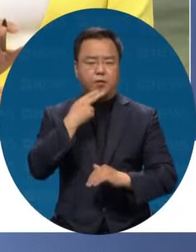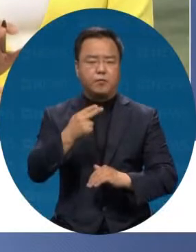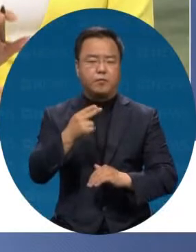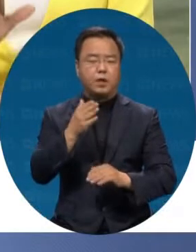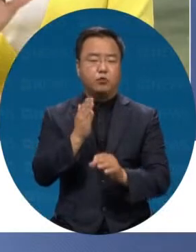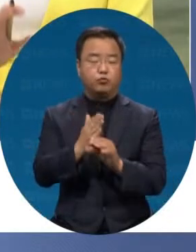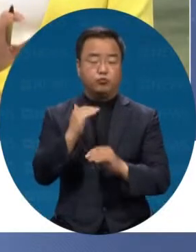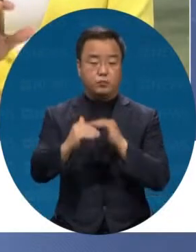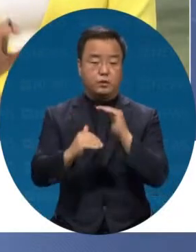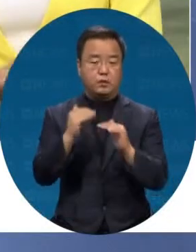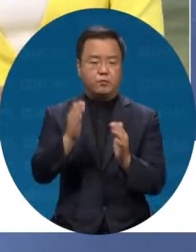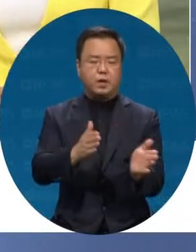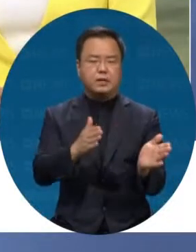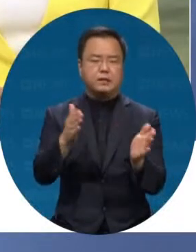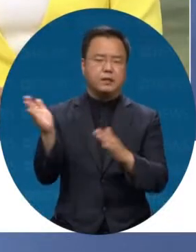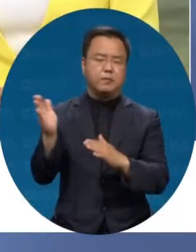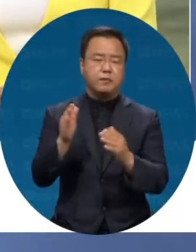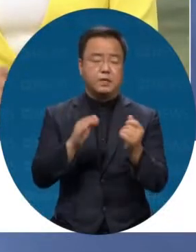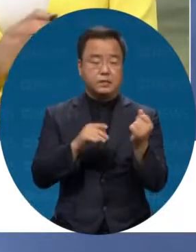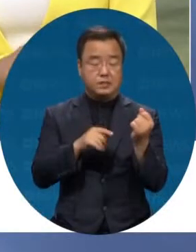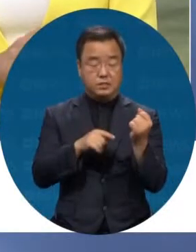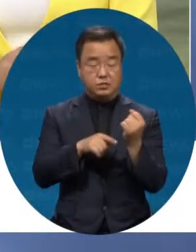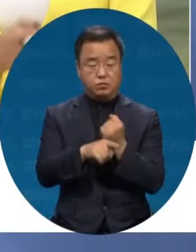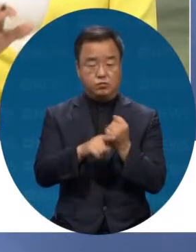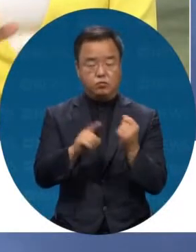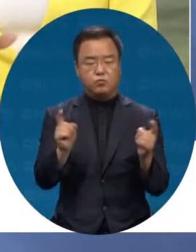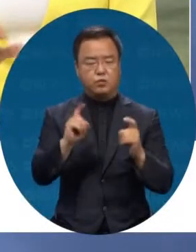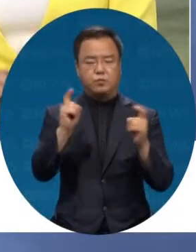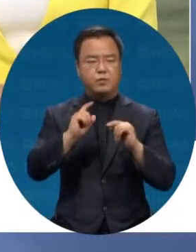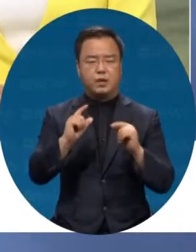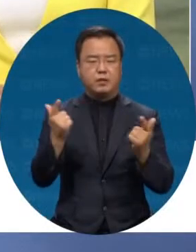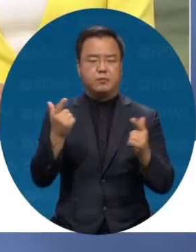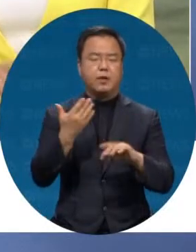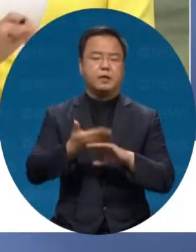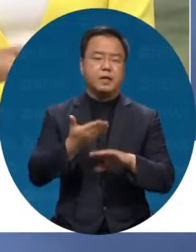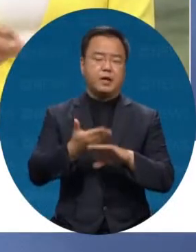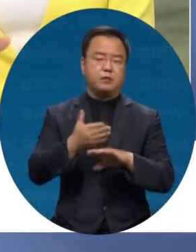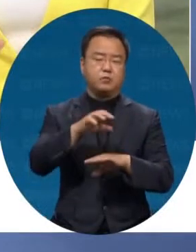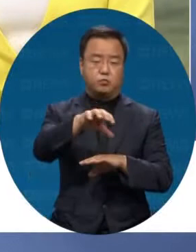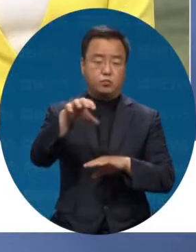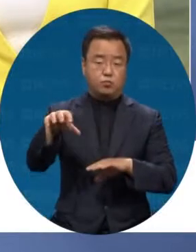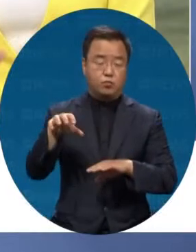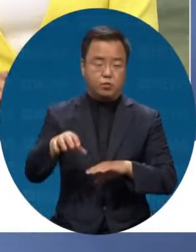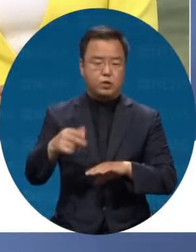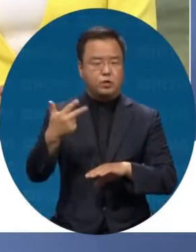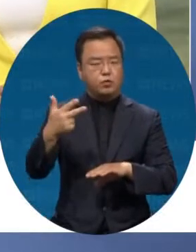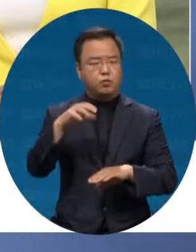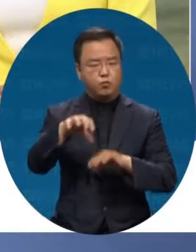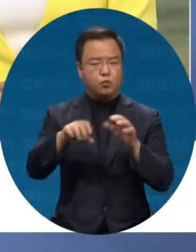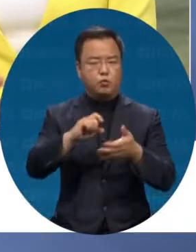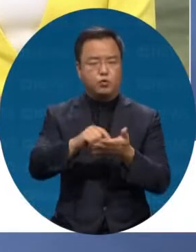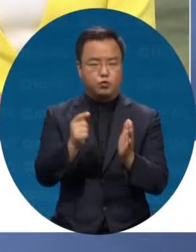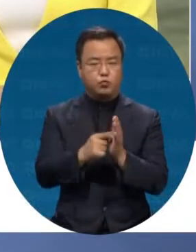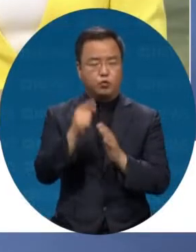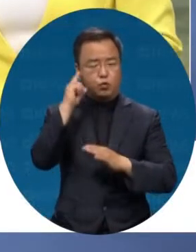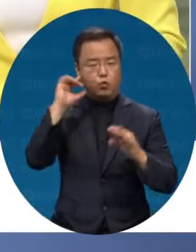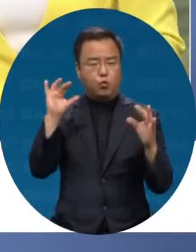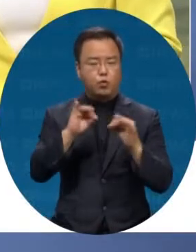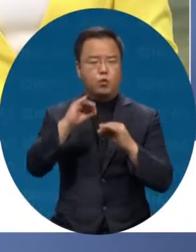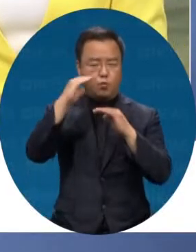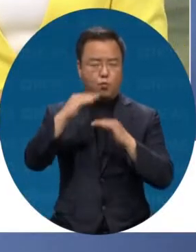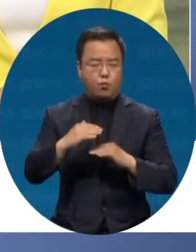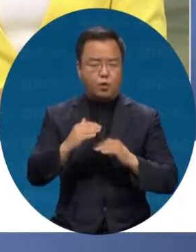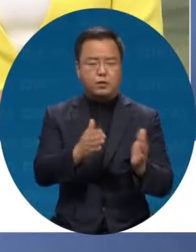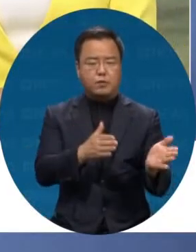따고 해서 이슈가 생긴 것만은 아닙니다 타시도 도약 7곳 정도 가동의 과 저 생략된 곳이 있었는데 문제가 발생하지 는